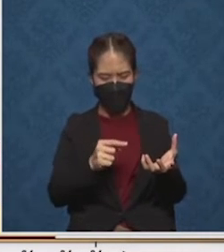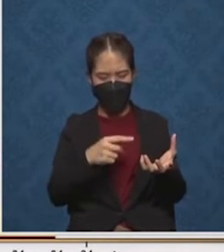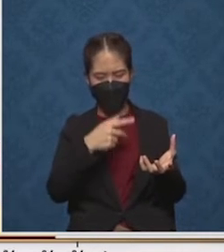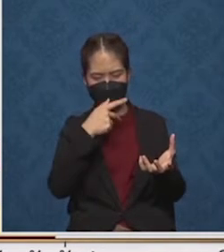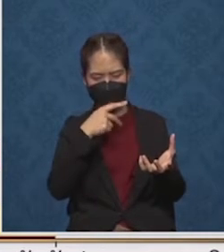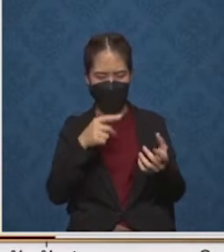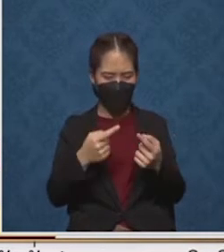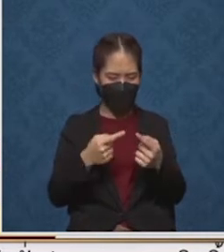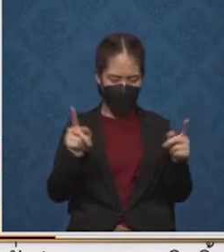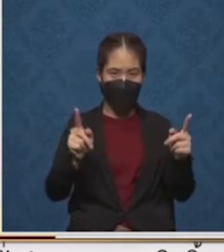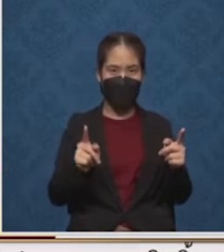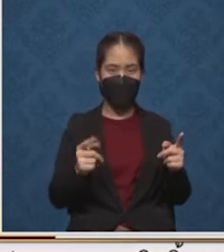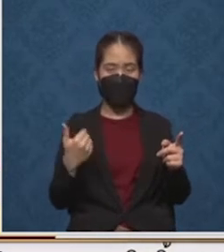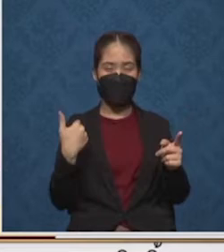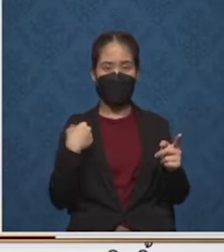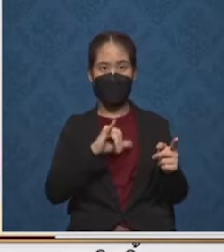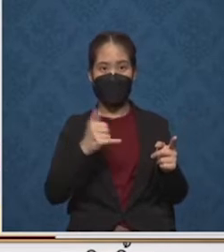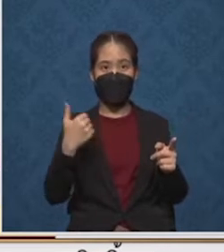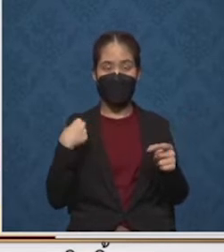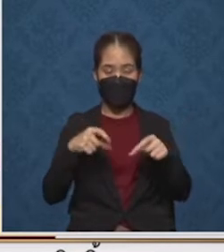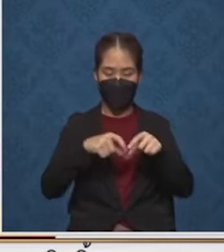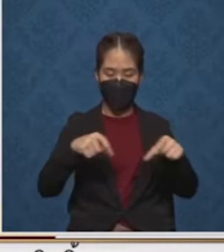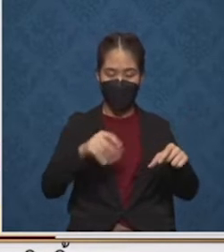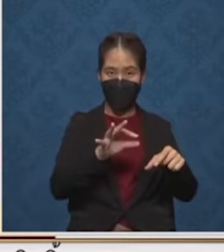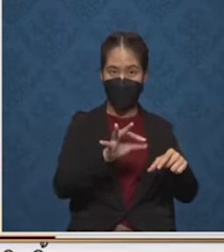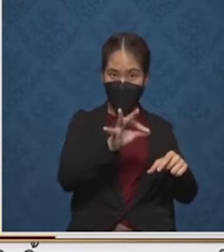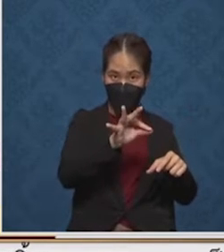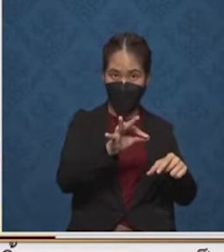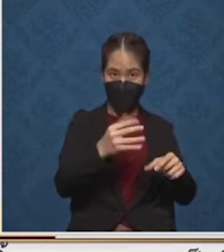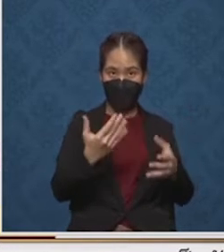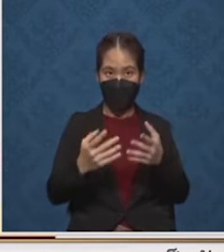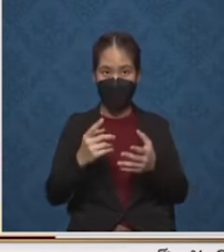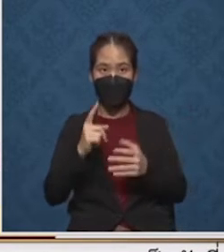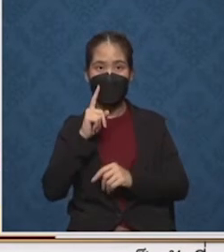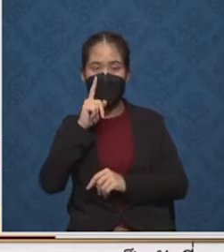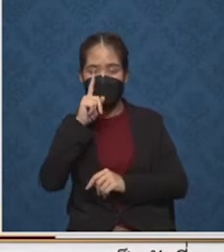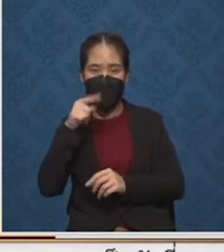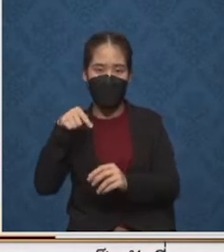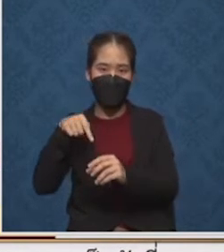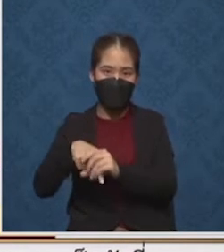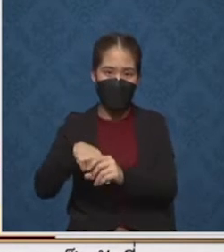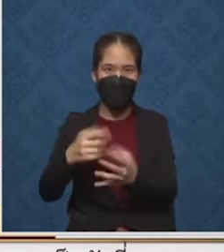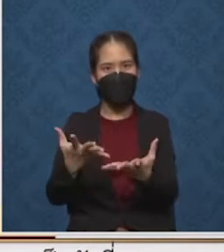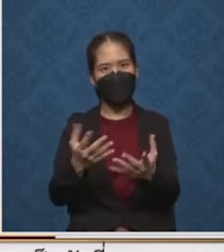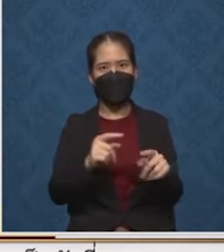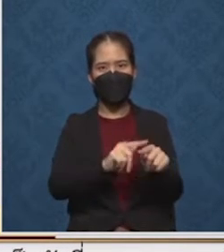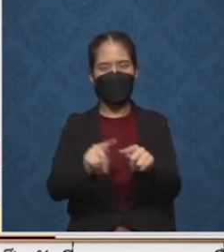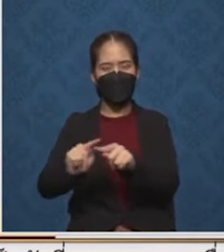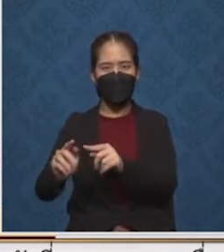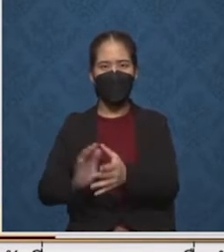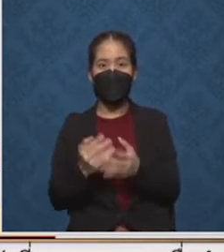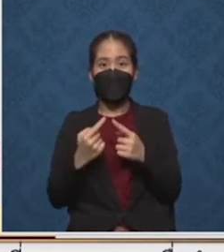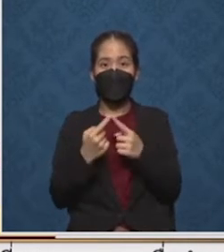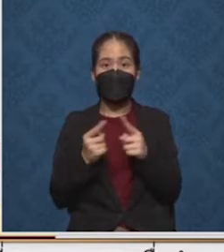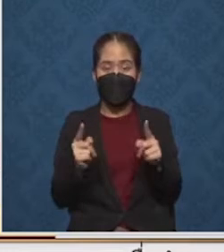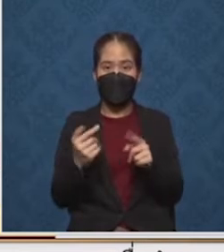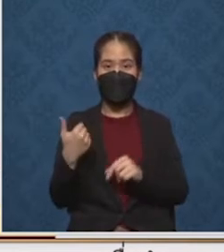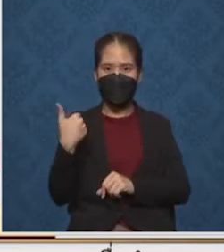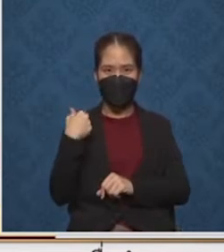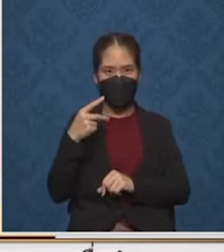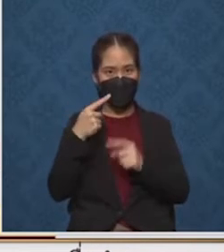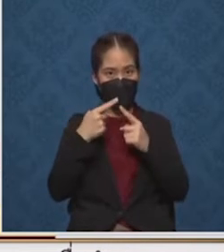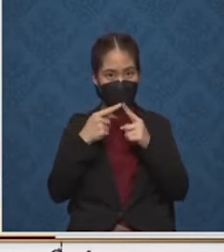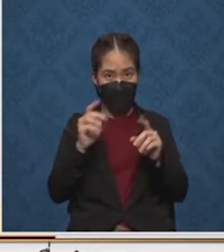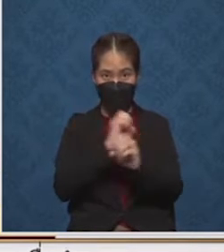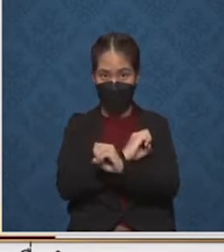ครับบรรจุภัณฑ์เครื่องตรวจอาจจะมีแผ่นหยอดไอ้นี่อาจ Offยัดเข้าไปรับหยอดสนใจสิ่งที่มันต่างกัน